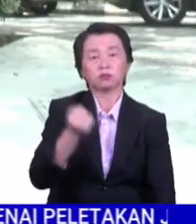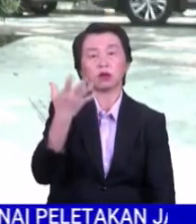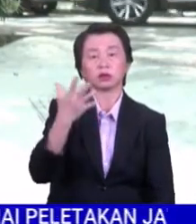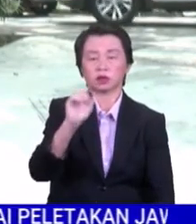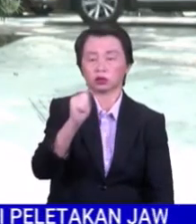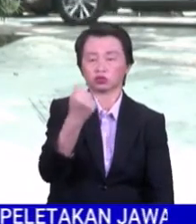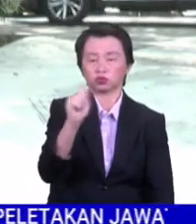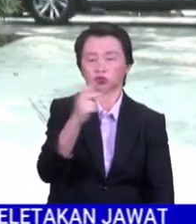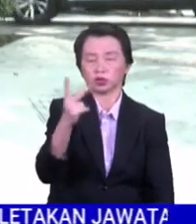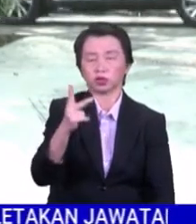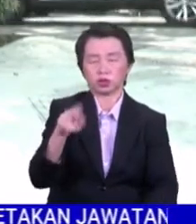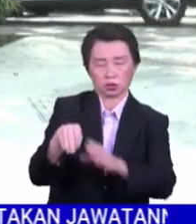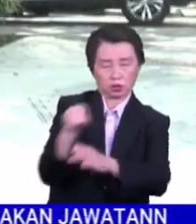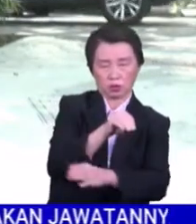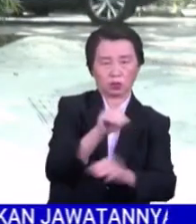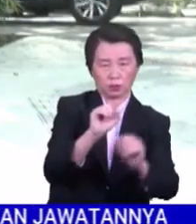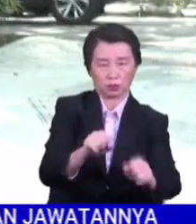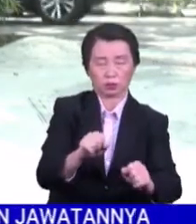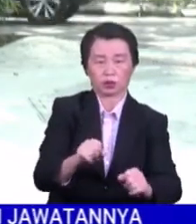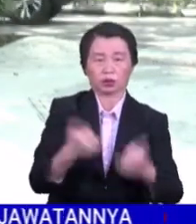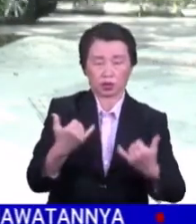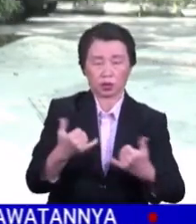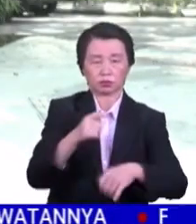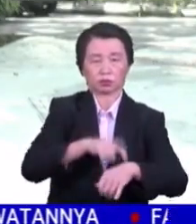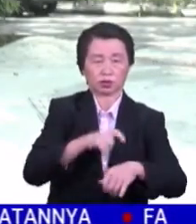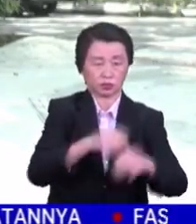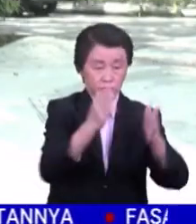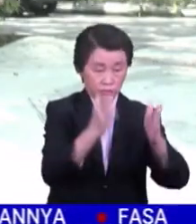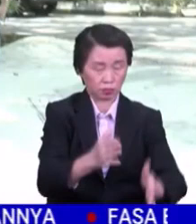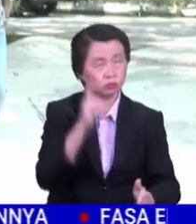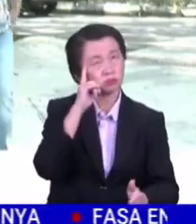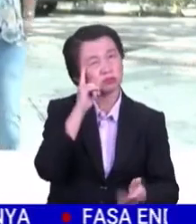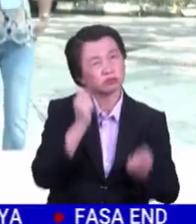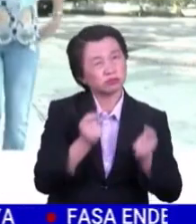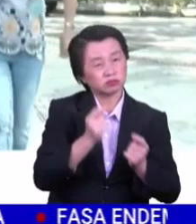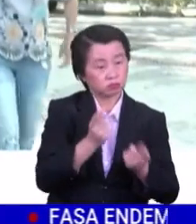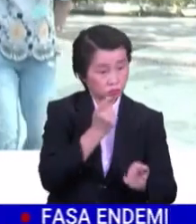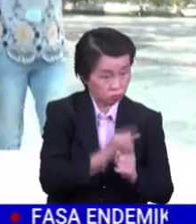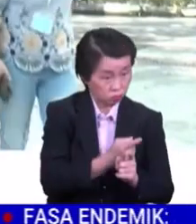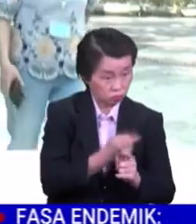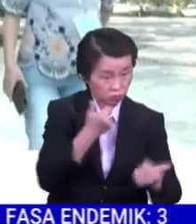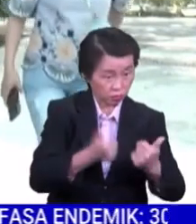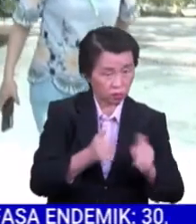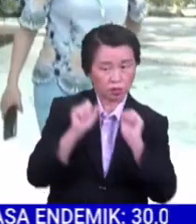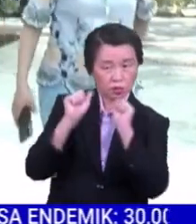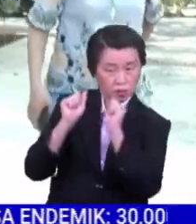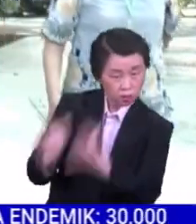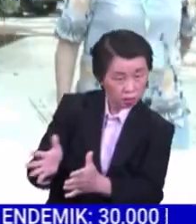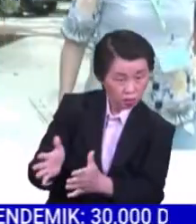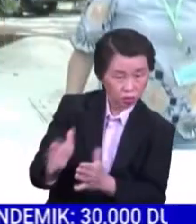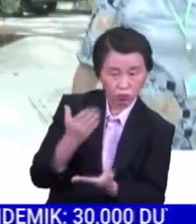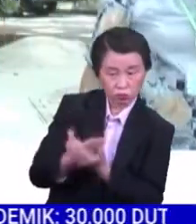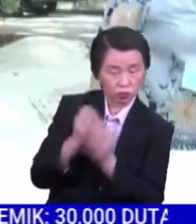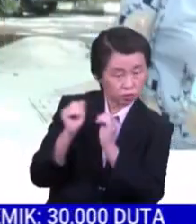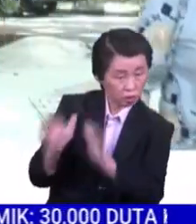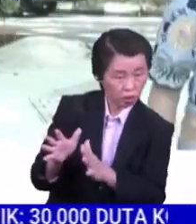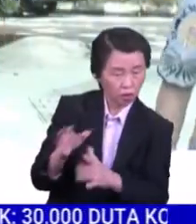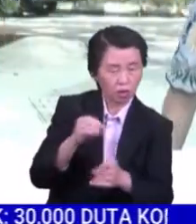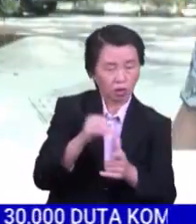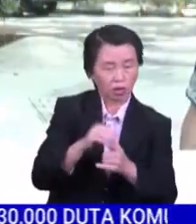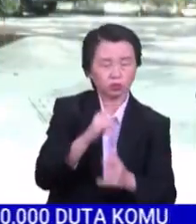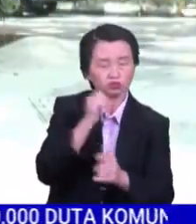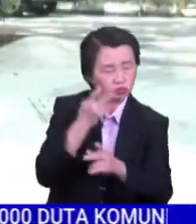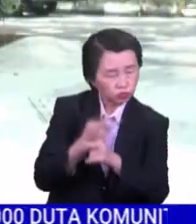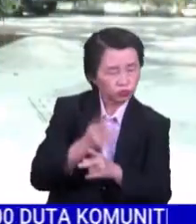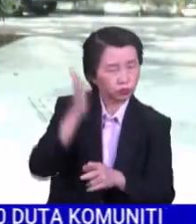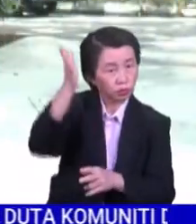sebanyak RM10,000. Tiba masanya pencarum membuat pertimbangan yang wajar sama ada mengekalkan simpanan mereka atau simpanan hari tua